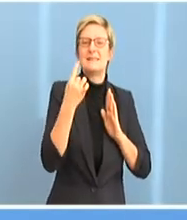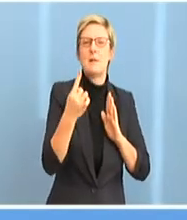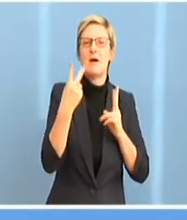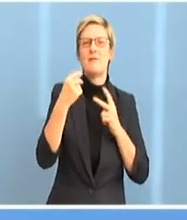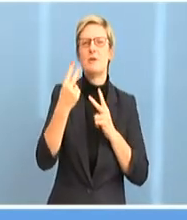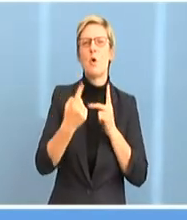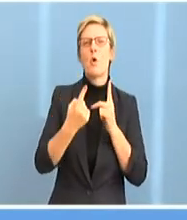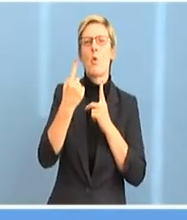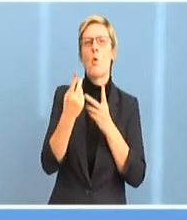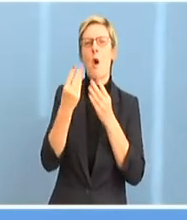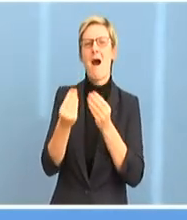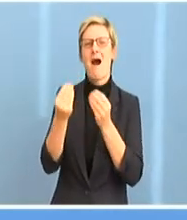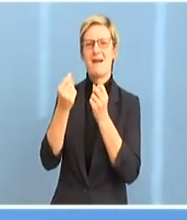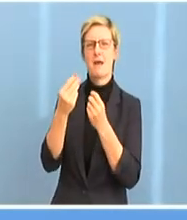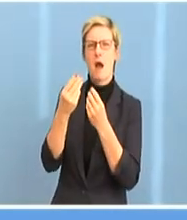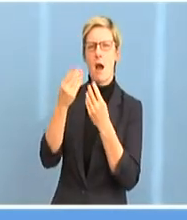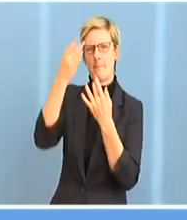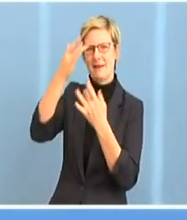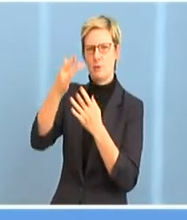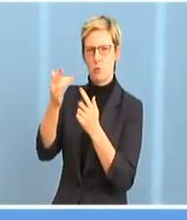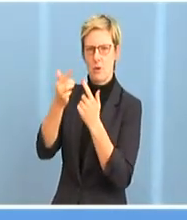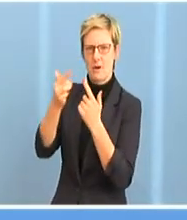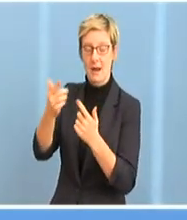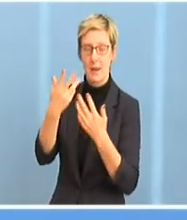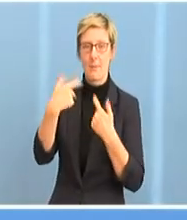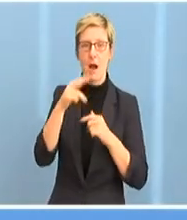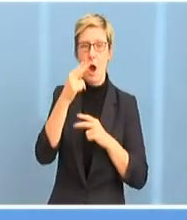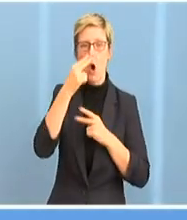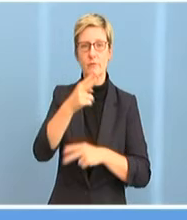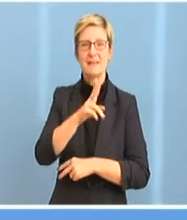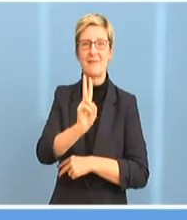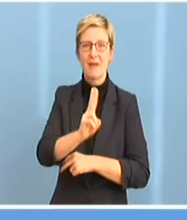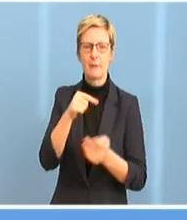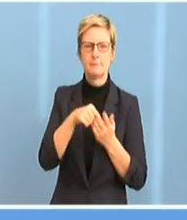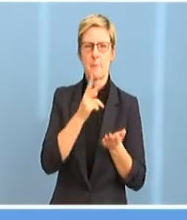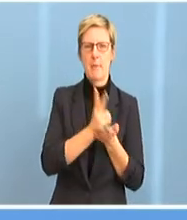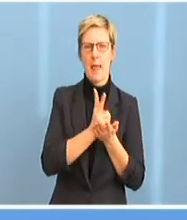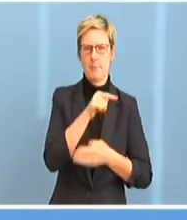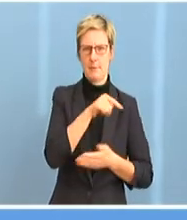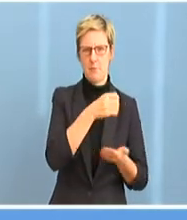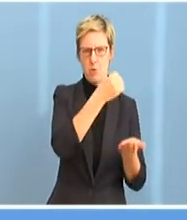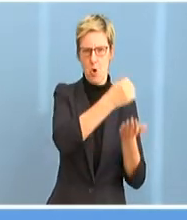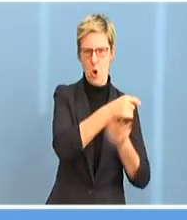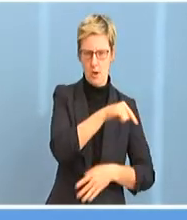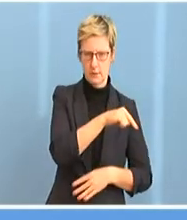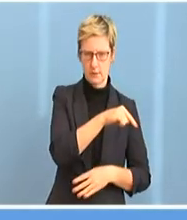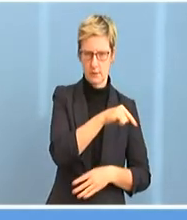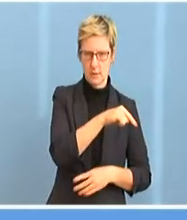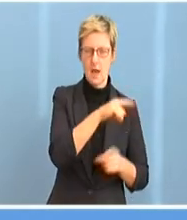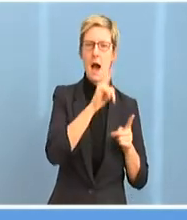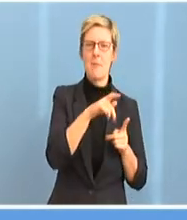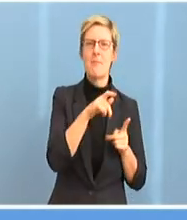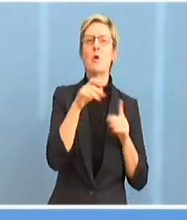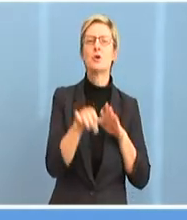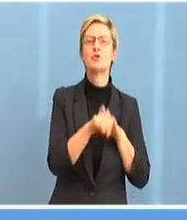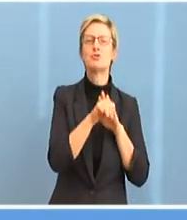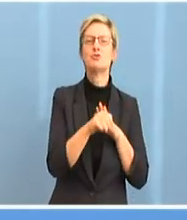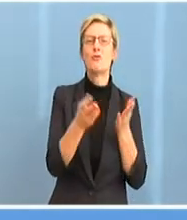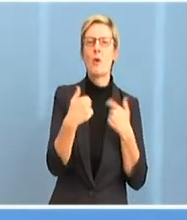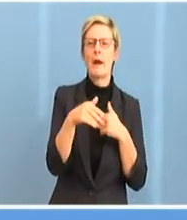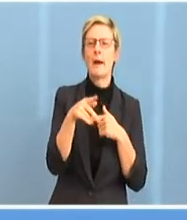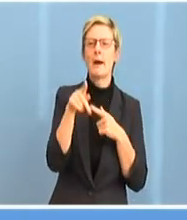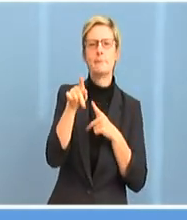Ermächtigungen haben. Das heißt also, die Aufsicht über das, was geschieht, liegt bei der zuständigen Behörde. Es findet eine personelle Unterstützung statt